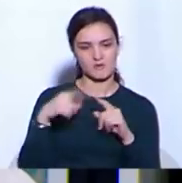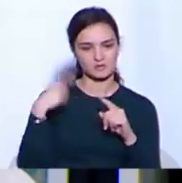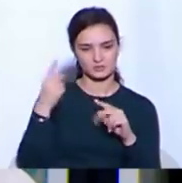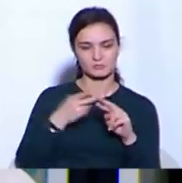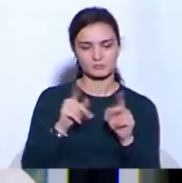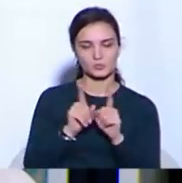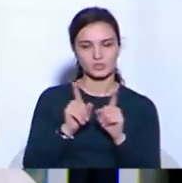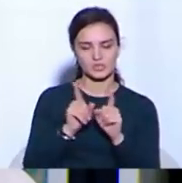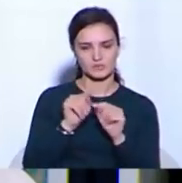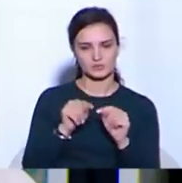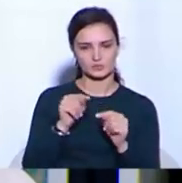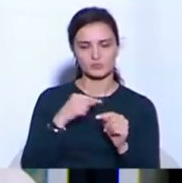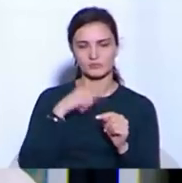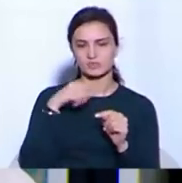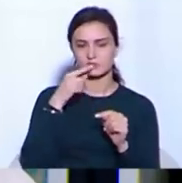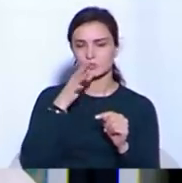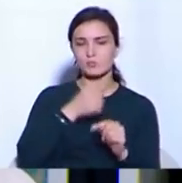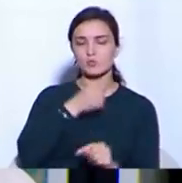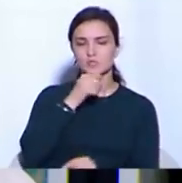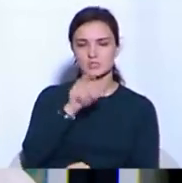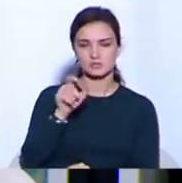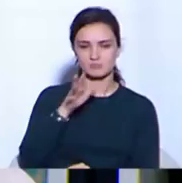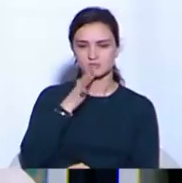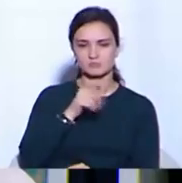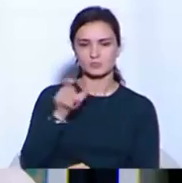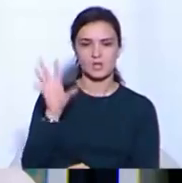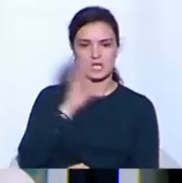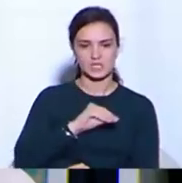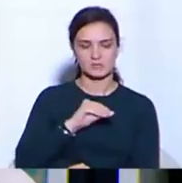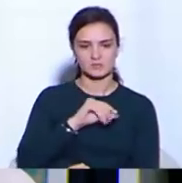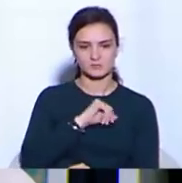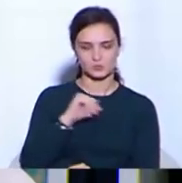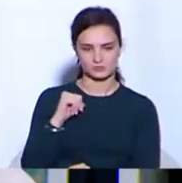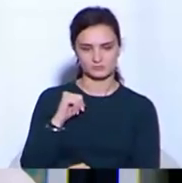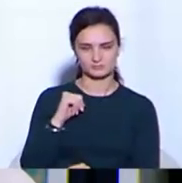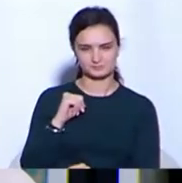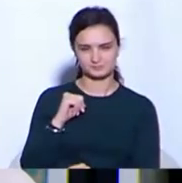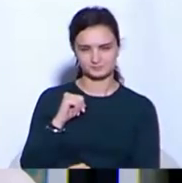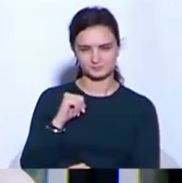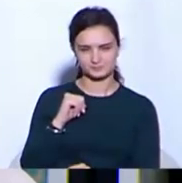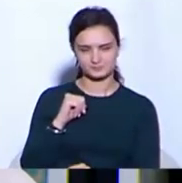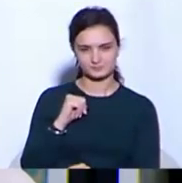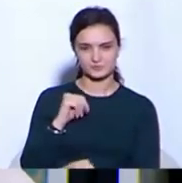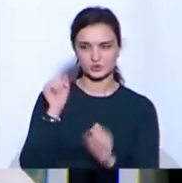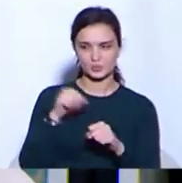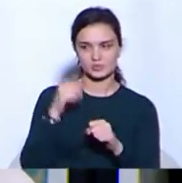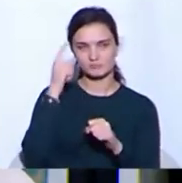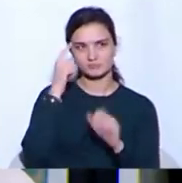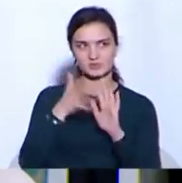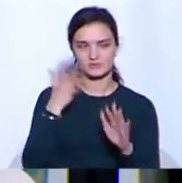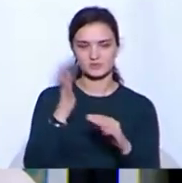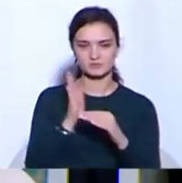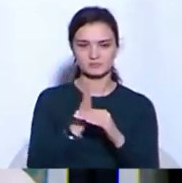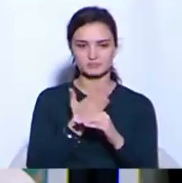და მიუხედავთ იმისა, რომ თქვით, რომ მოზრდილი უკვე ადვილად ახერხებენ, შედარებით ადვილად ახერხებენ გაფილტრონ დადებითი და